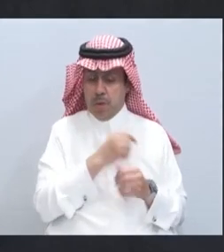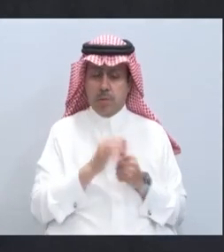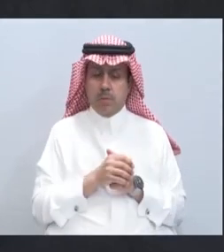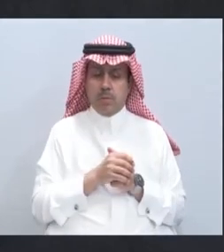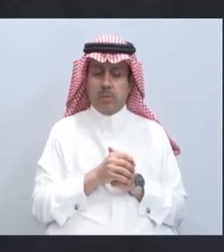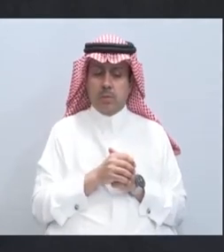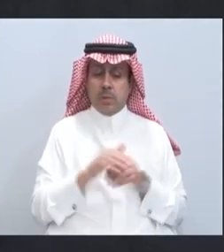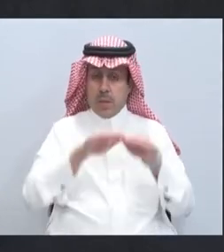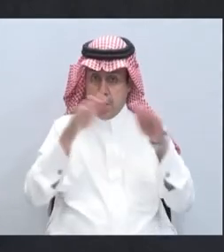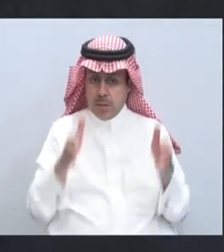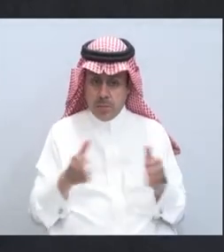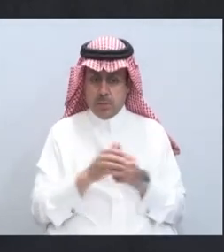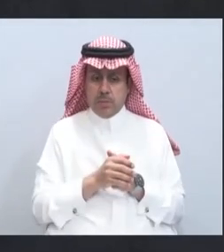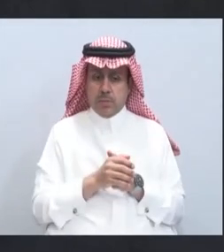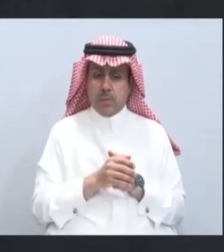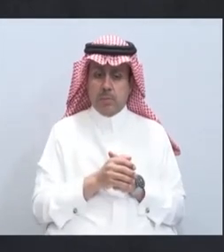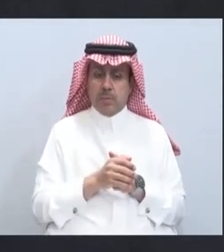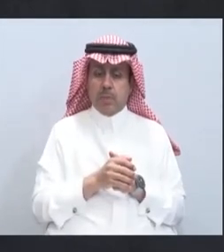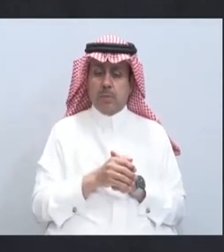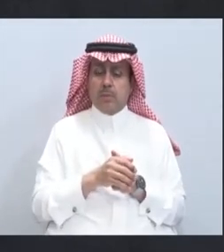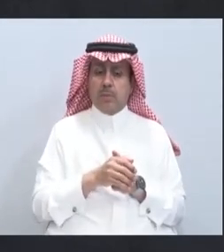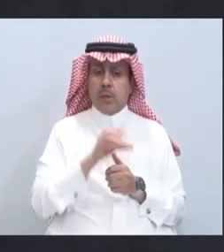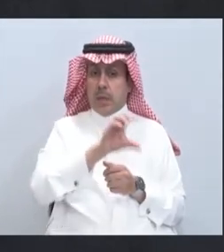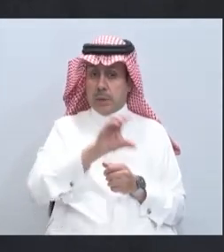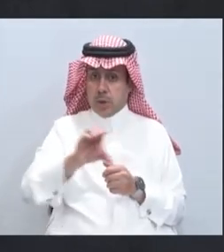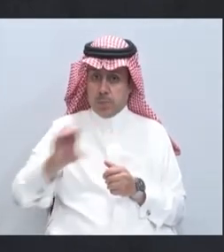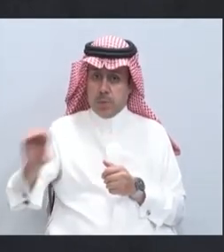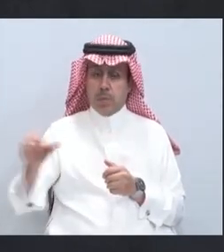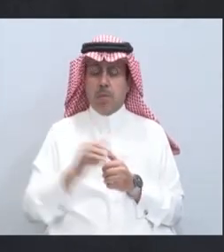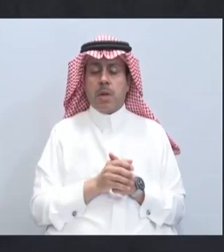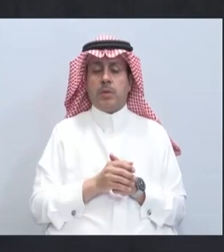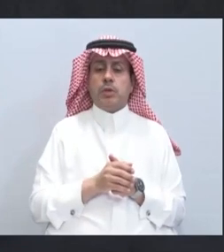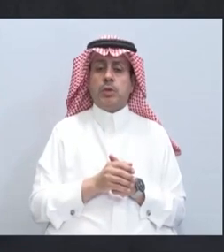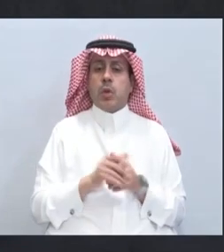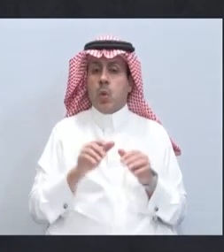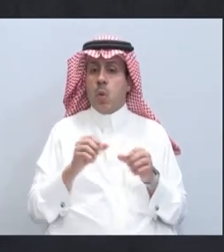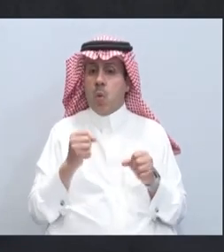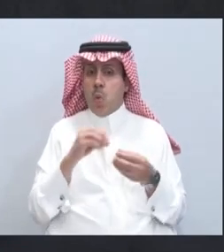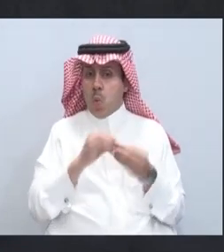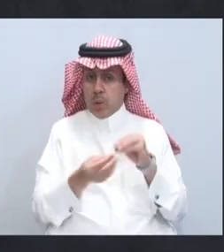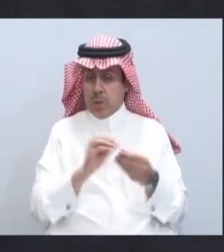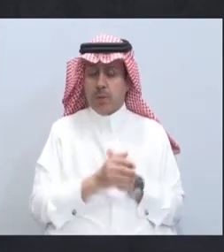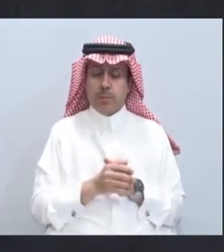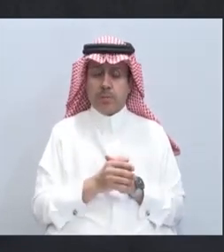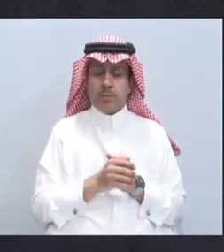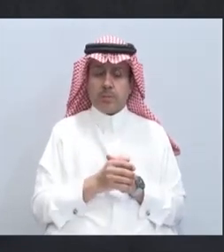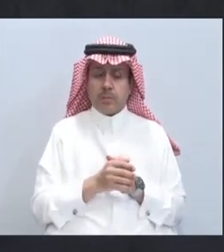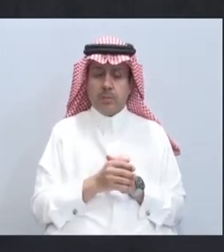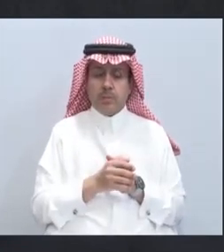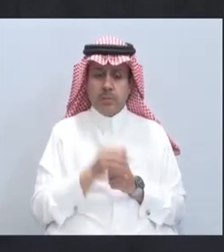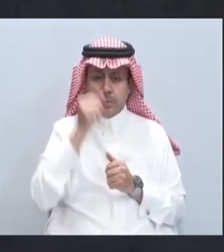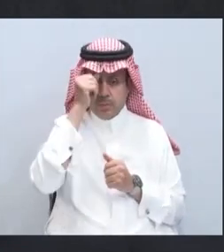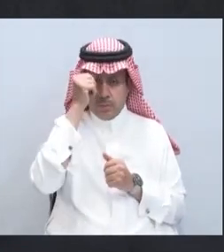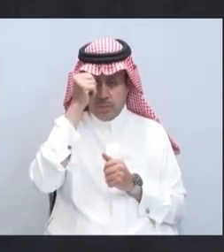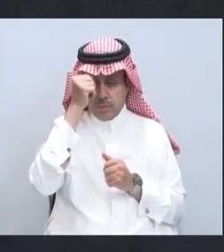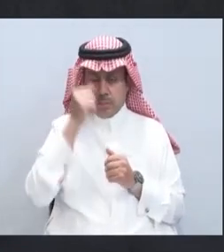خلال الاجهزه ايضا هي ساعدت بماذا بالبرامج والتطبيق وتطبيقات التي هي يعني